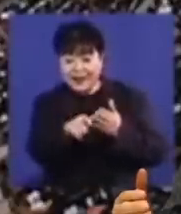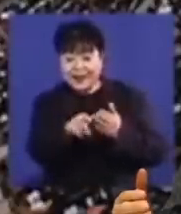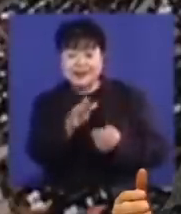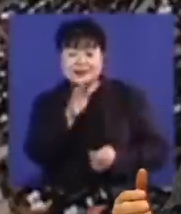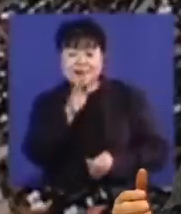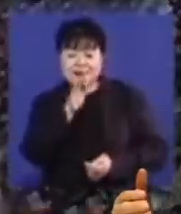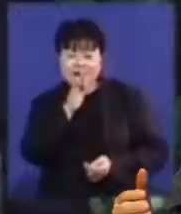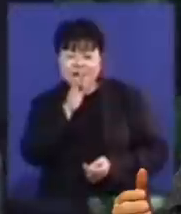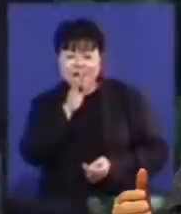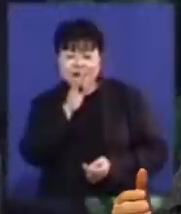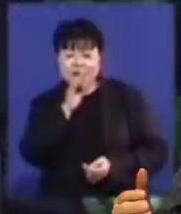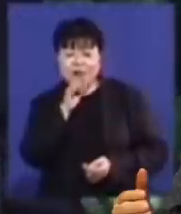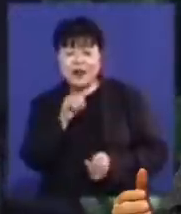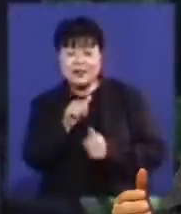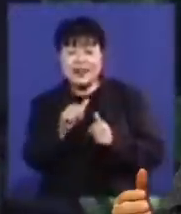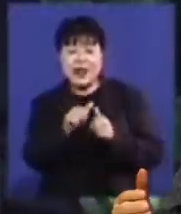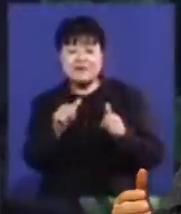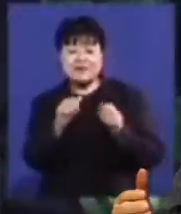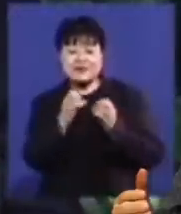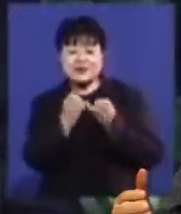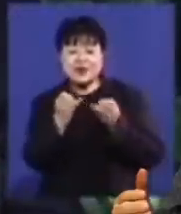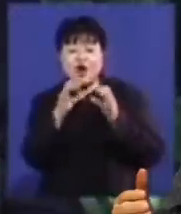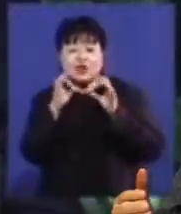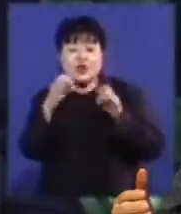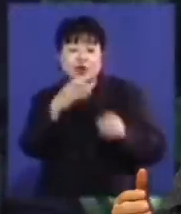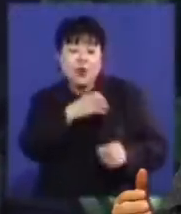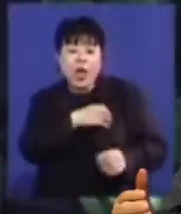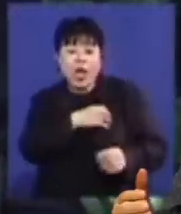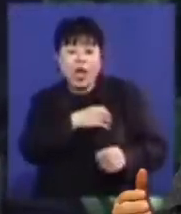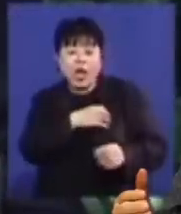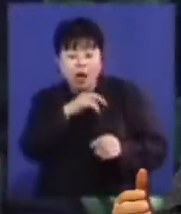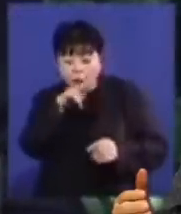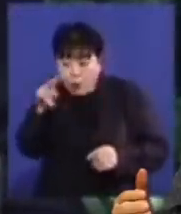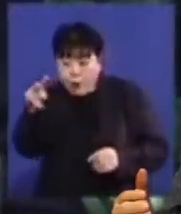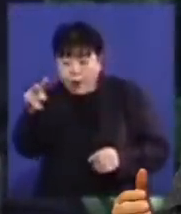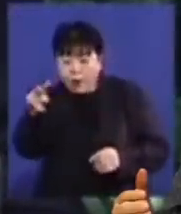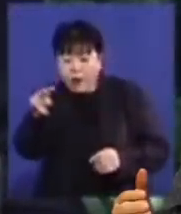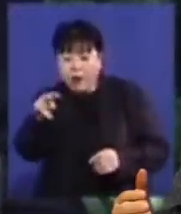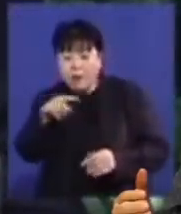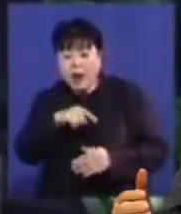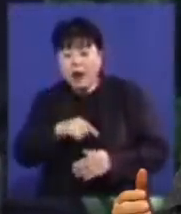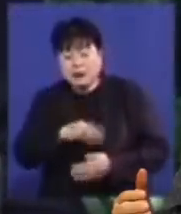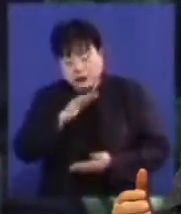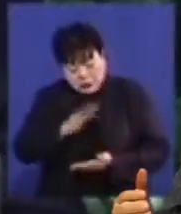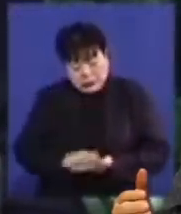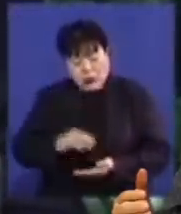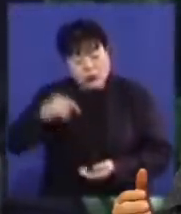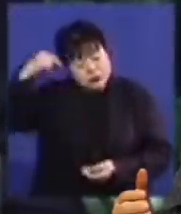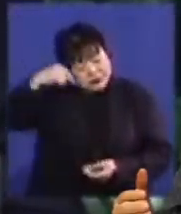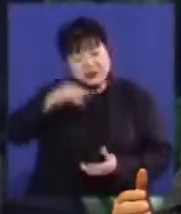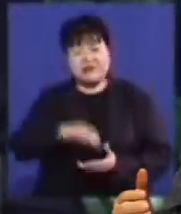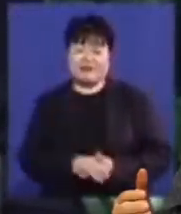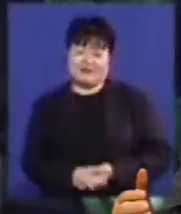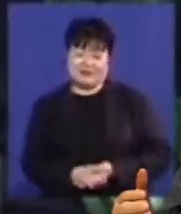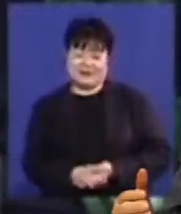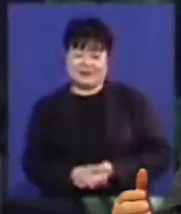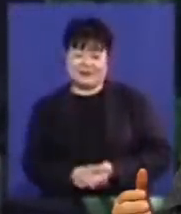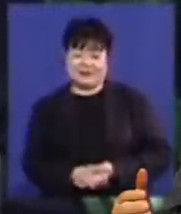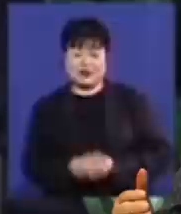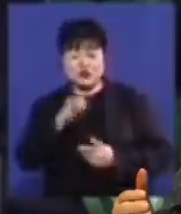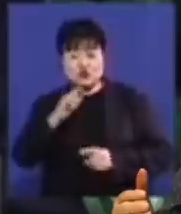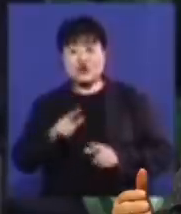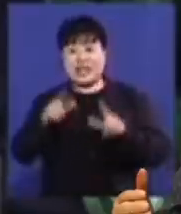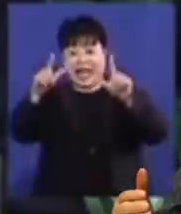정말로 남녀 선교회 회원들을 보면 가슴이 뭉클해지는 것입니다. 저는